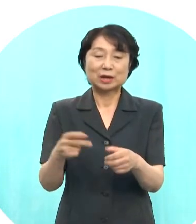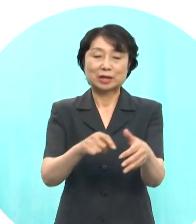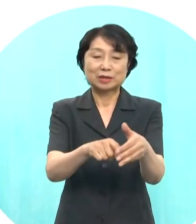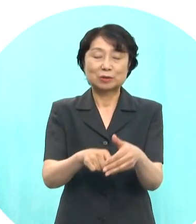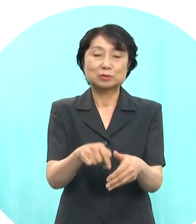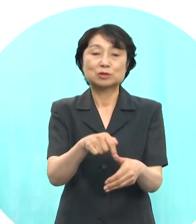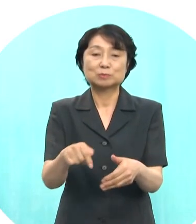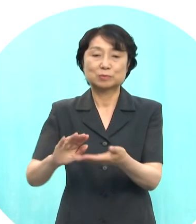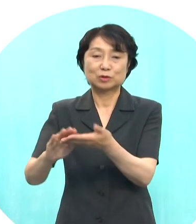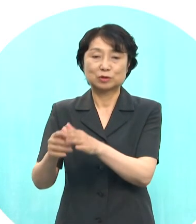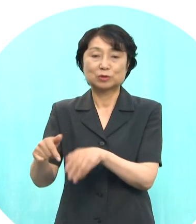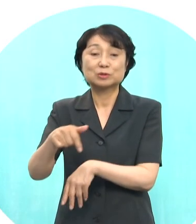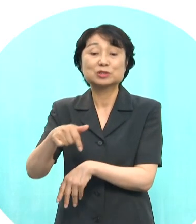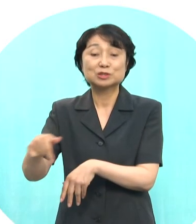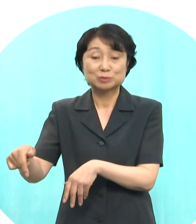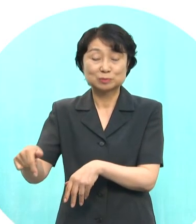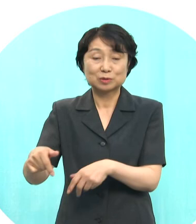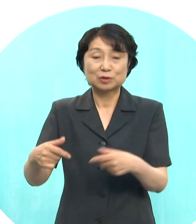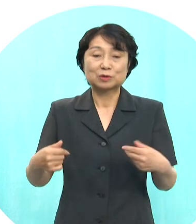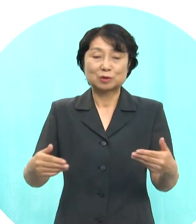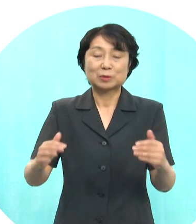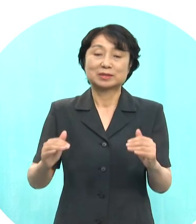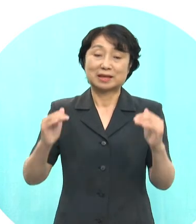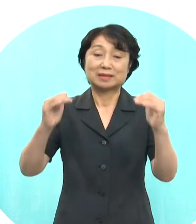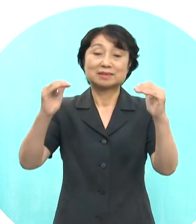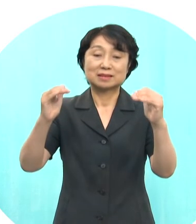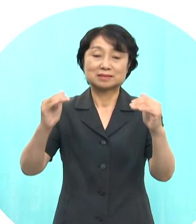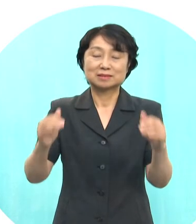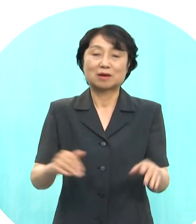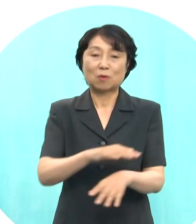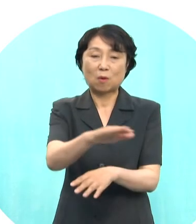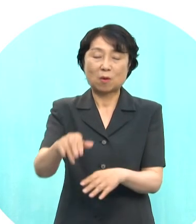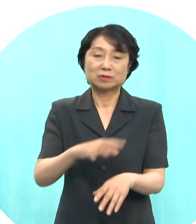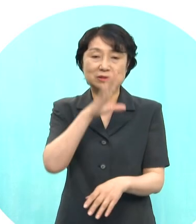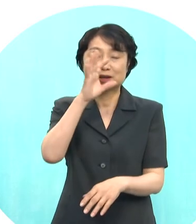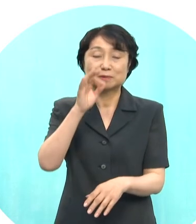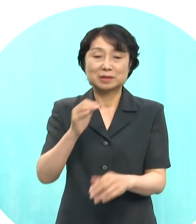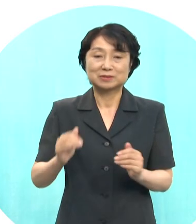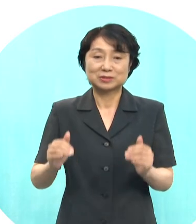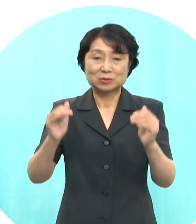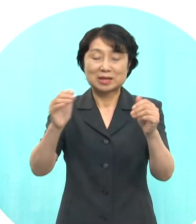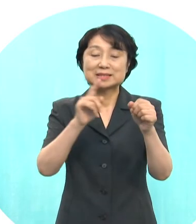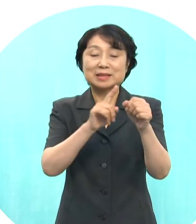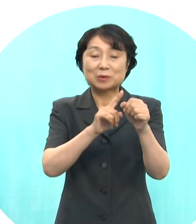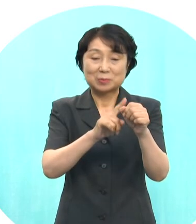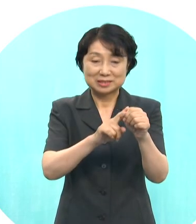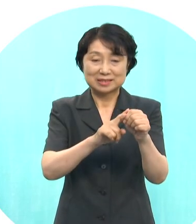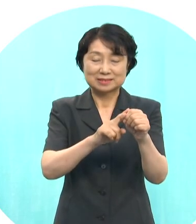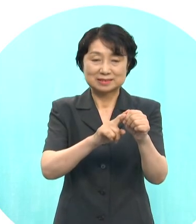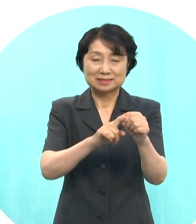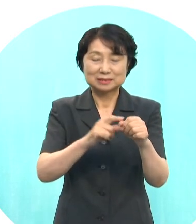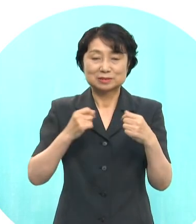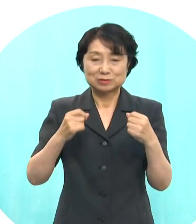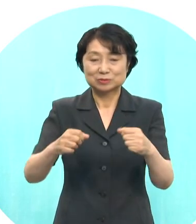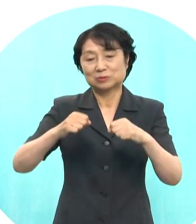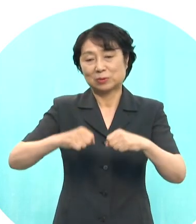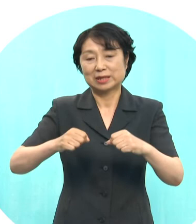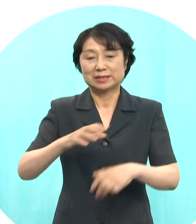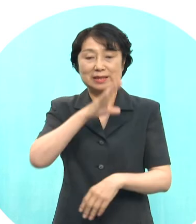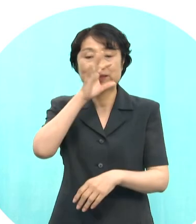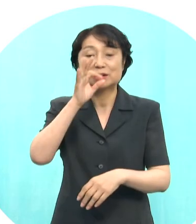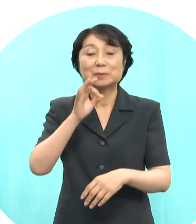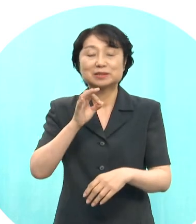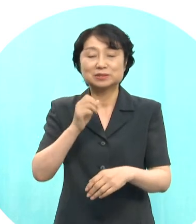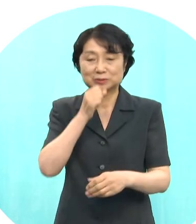から農村部も都市部も共に発展するオール山口の発展を目指し、ずっと元気な